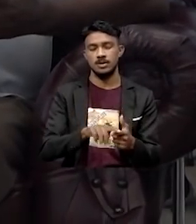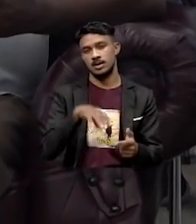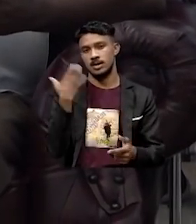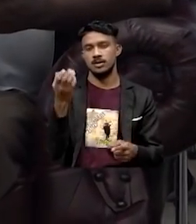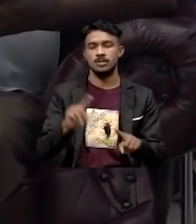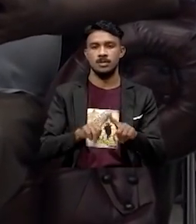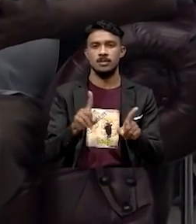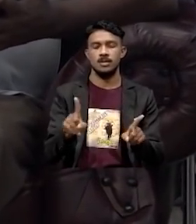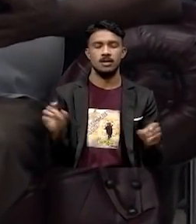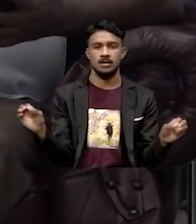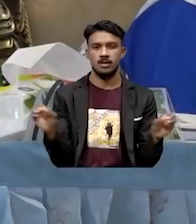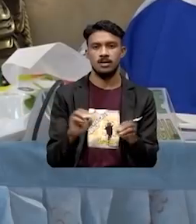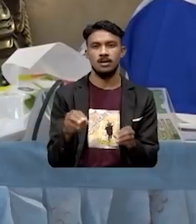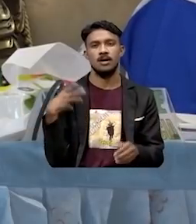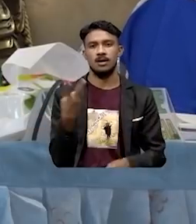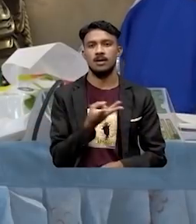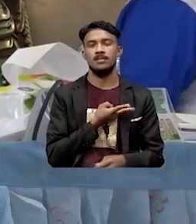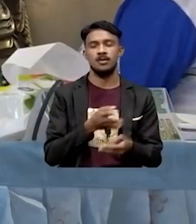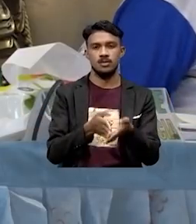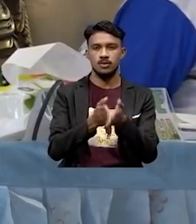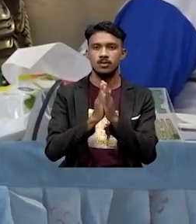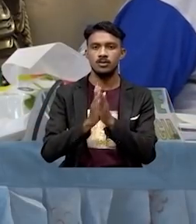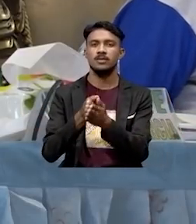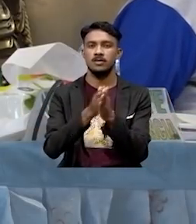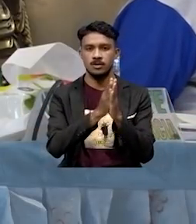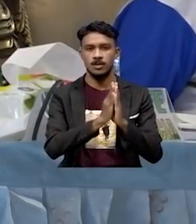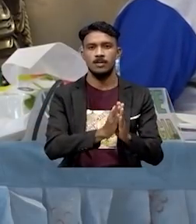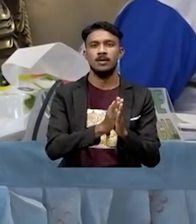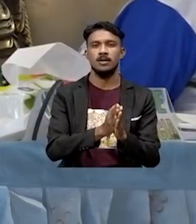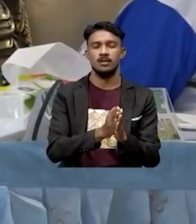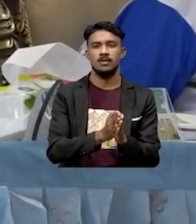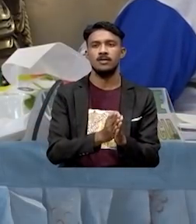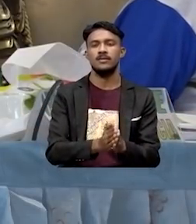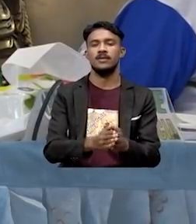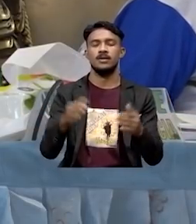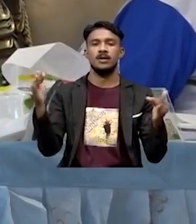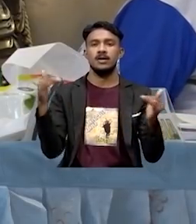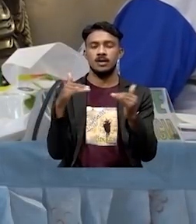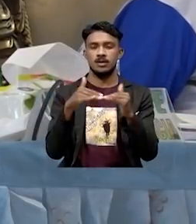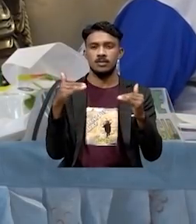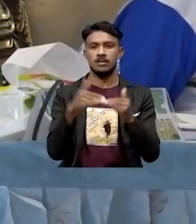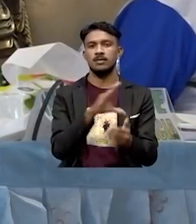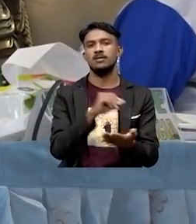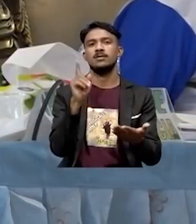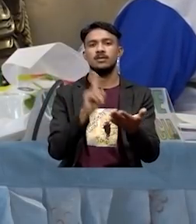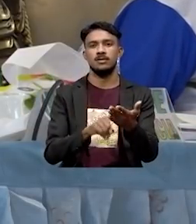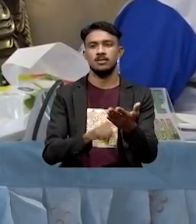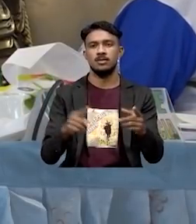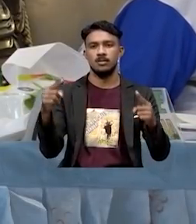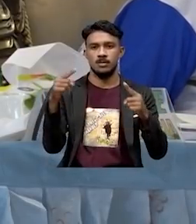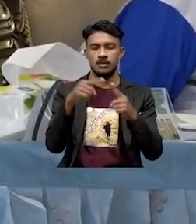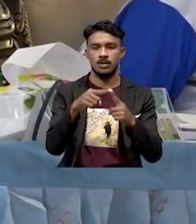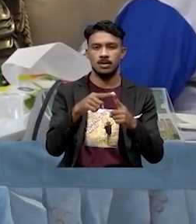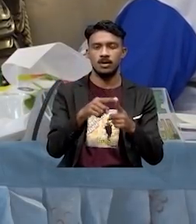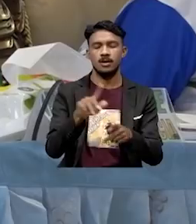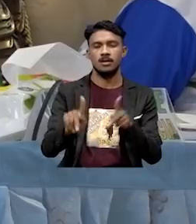menina ami usumado a sair decisão ba candidato na